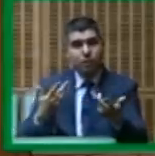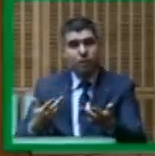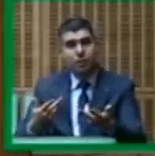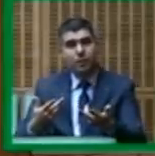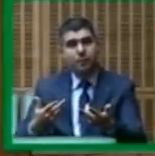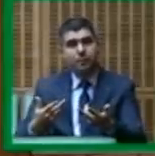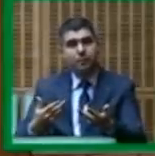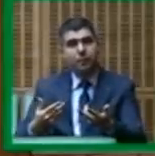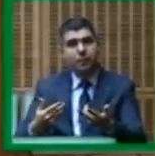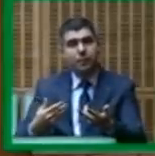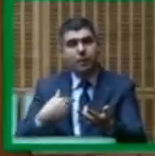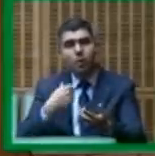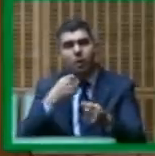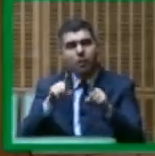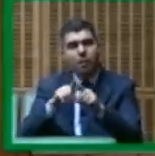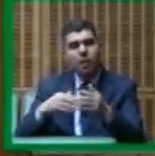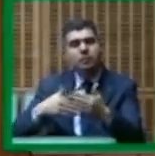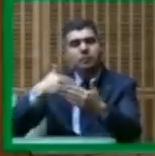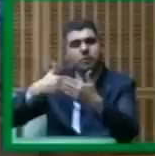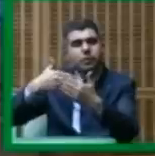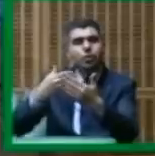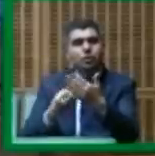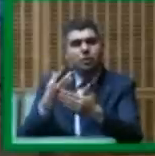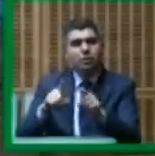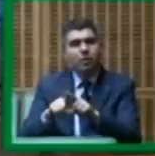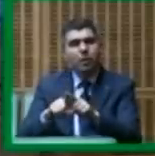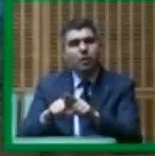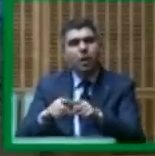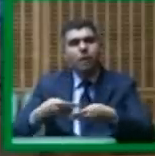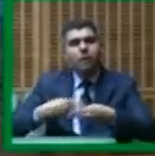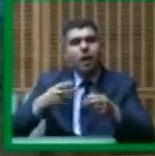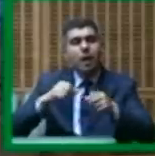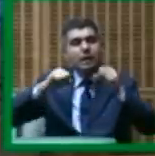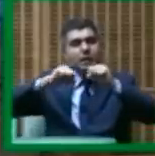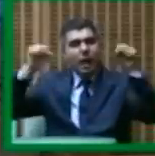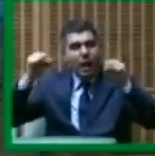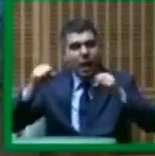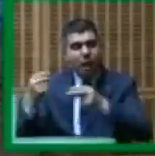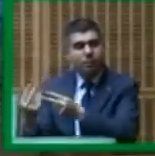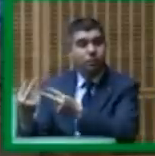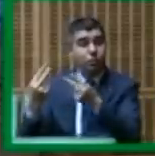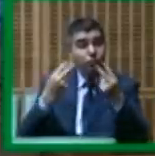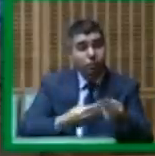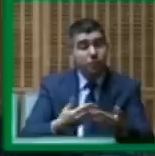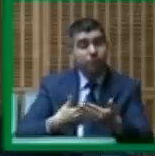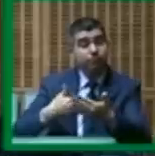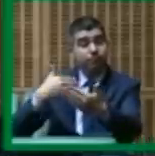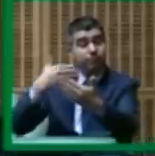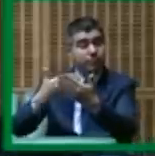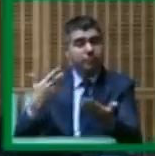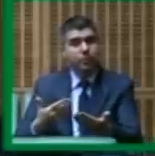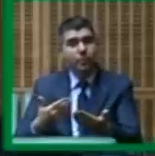كانت عندها عواقب وبقينا كنجرجروها اليوم، ومن الاستقلال لهنا تبارك الله انا ولي كنشوف الناس انا اللي